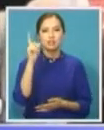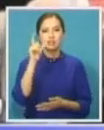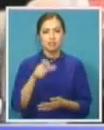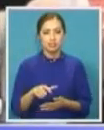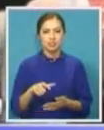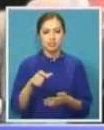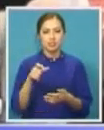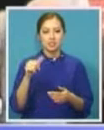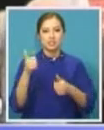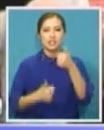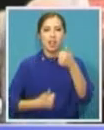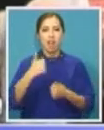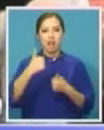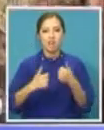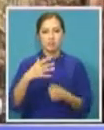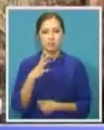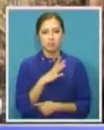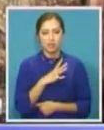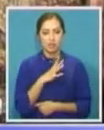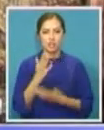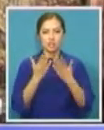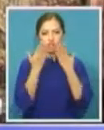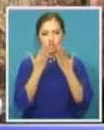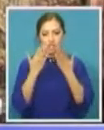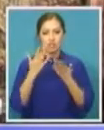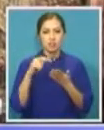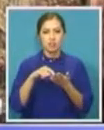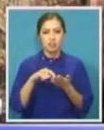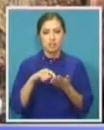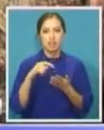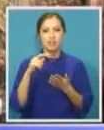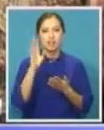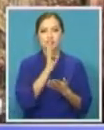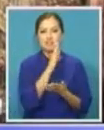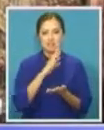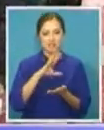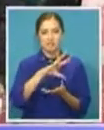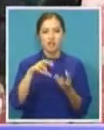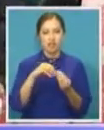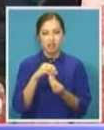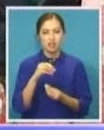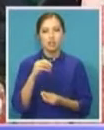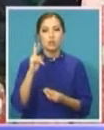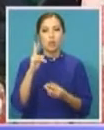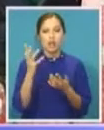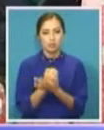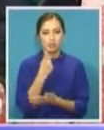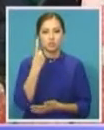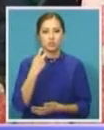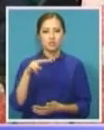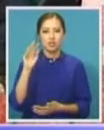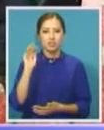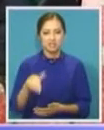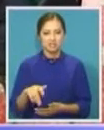алқасы анықтады. Мұсылманның қасиетті хақ кітабын ырғаққа келтіріп оқыған нәзік жандылар арасынан жеңіске жеткен жанға 120 мың теңге